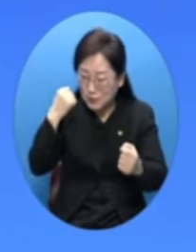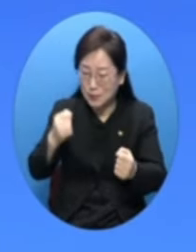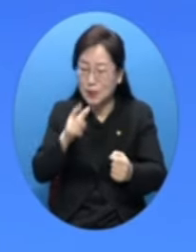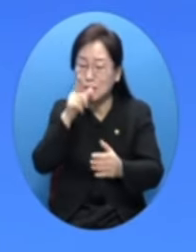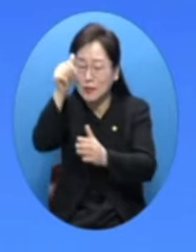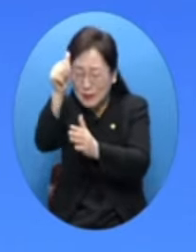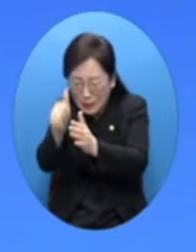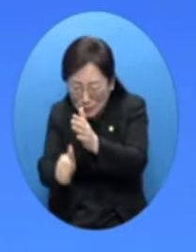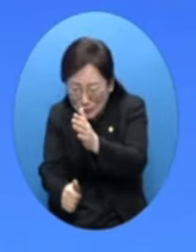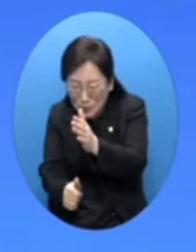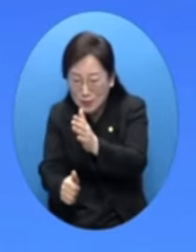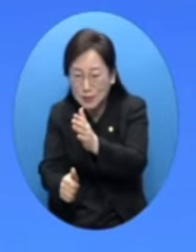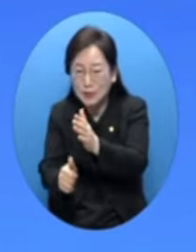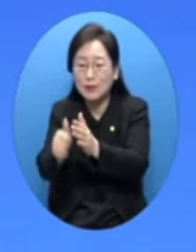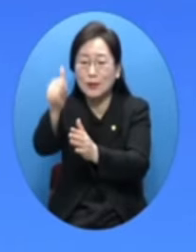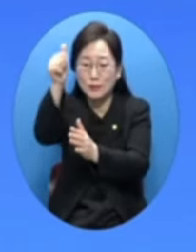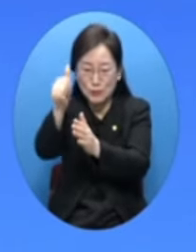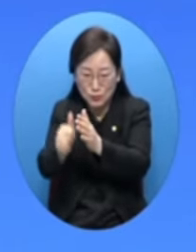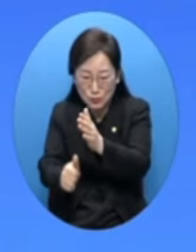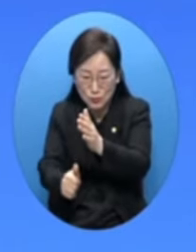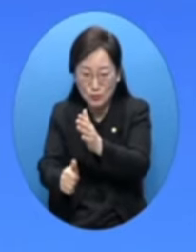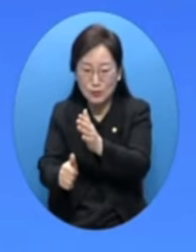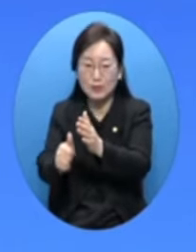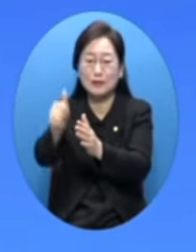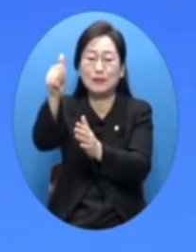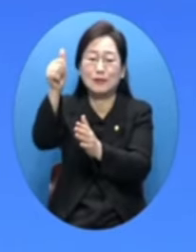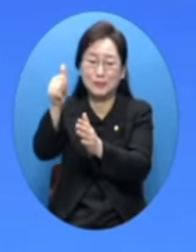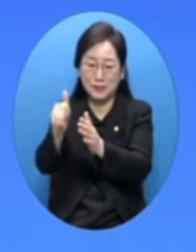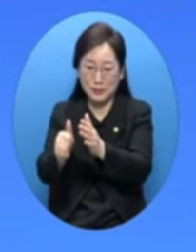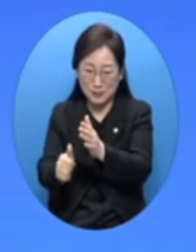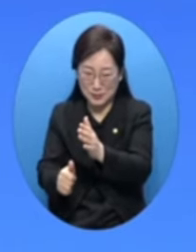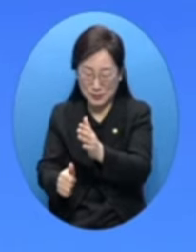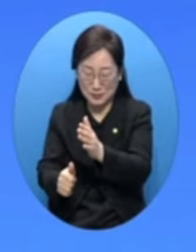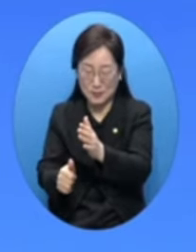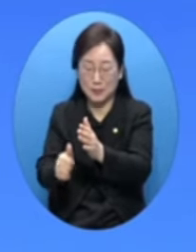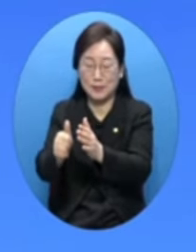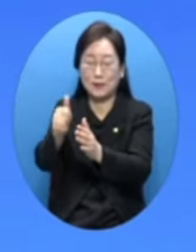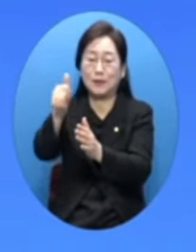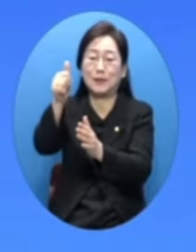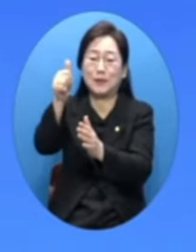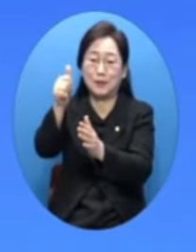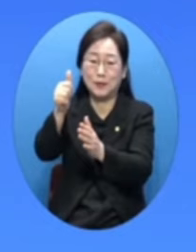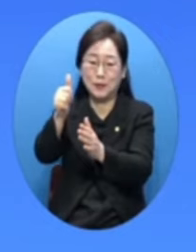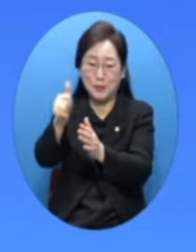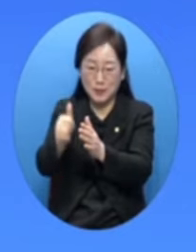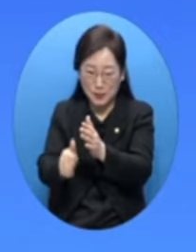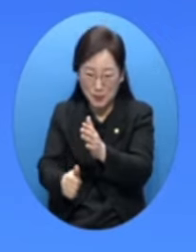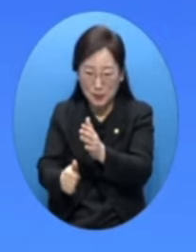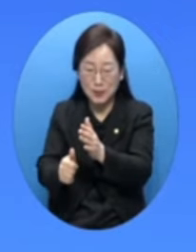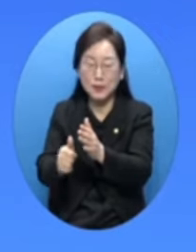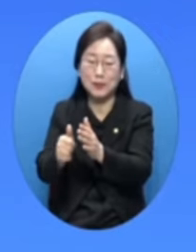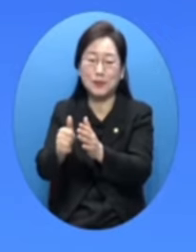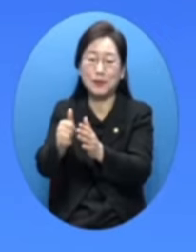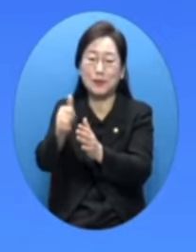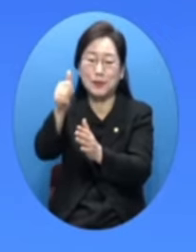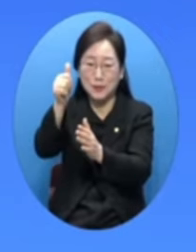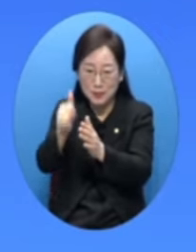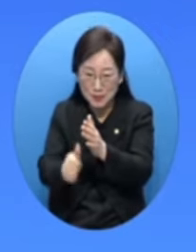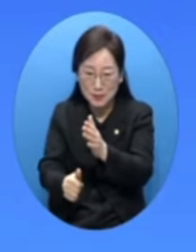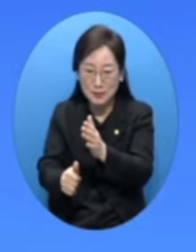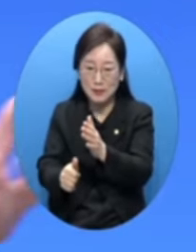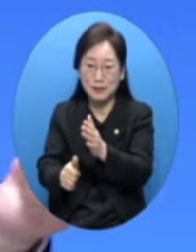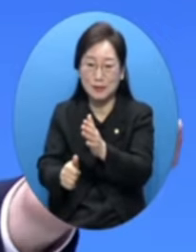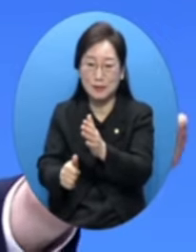번, 두 번, 세 번, 네 번, 다섯 번, 여섯